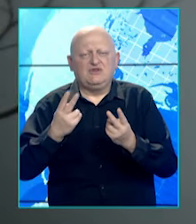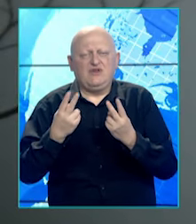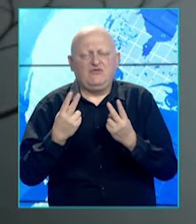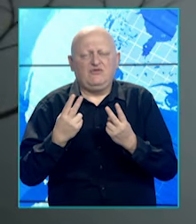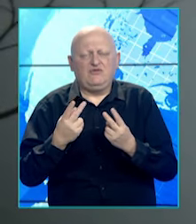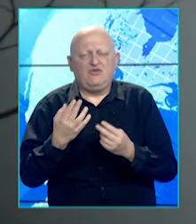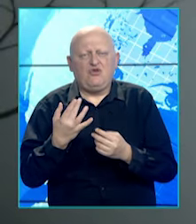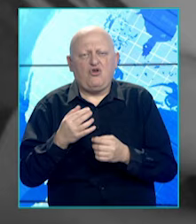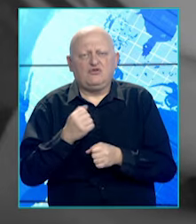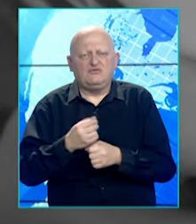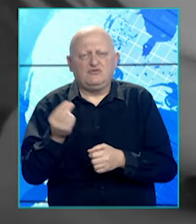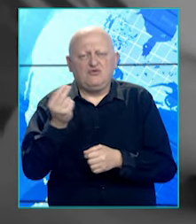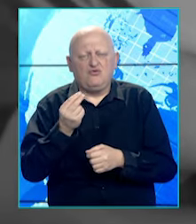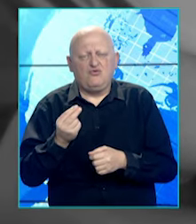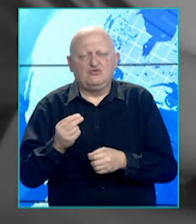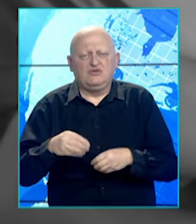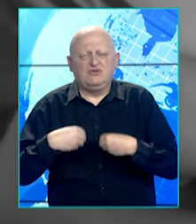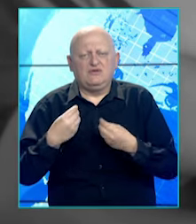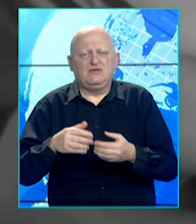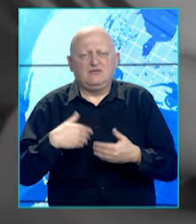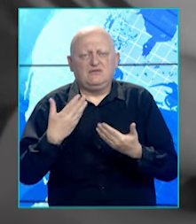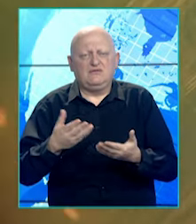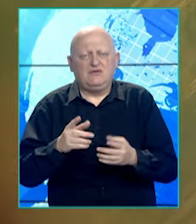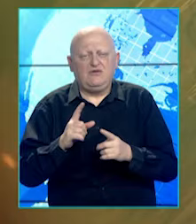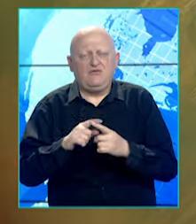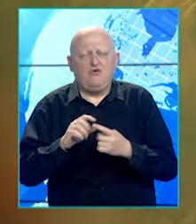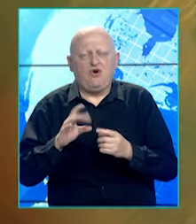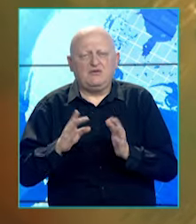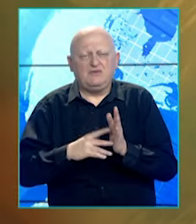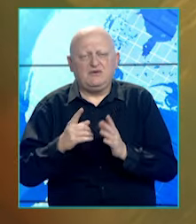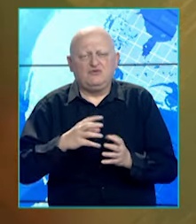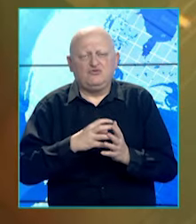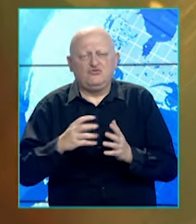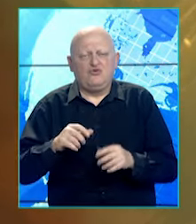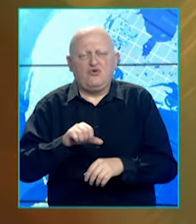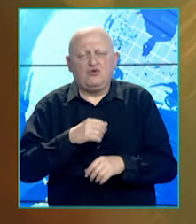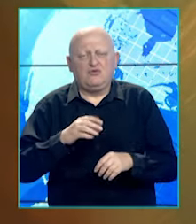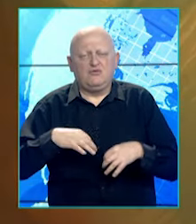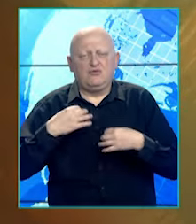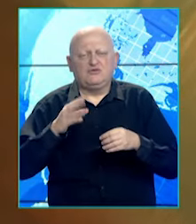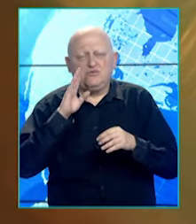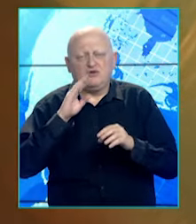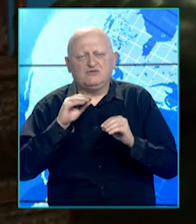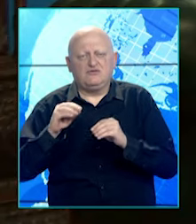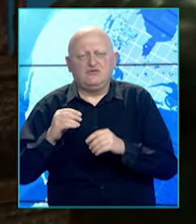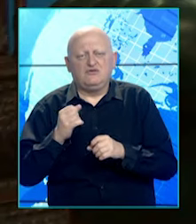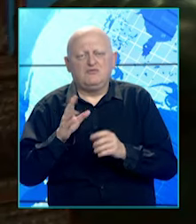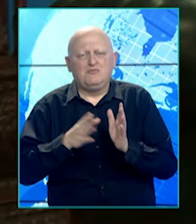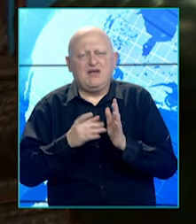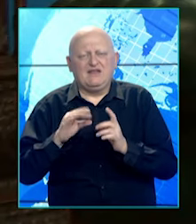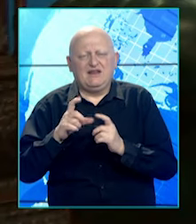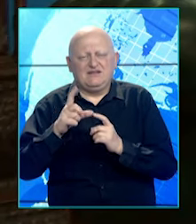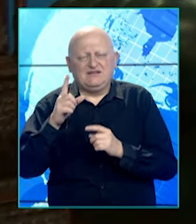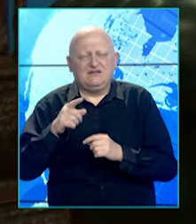vrijednost. Koliko se bavio umjetničkim izričajem, jednako se dao i formi. Dugi niz godina je bio profesor bosanskog jezika u Gazihusrefbekovoj